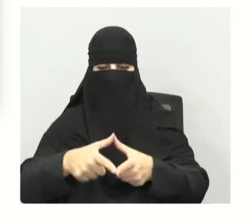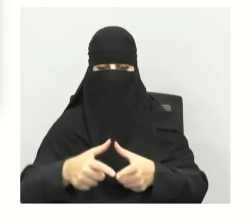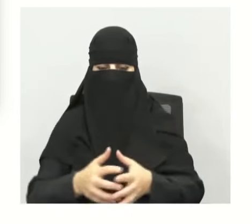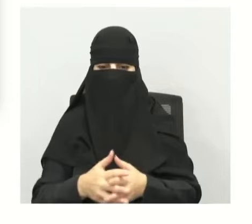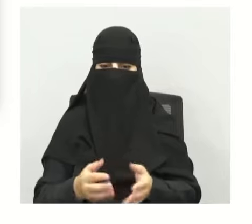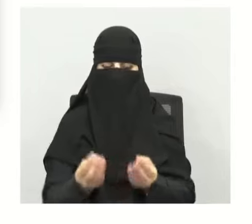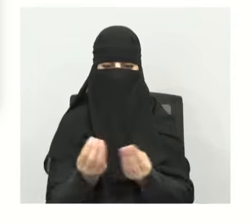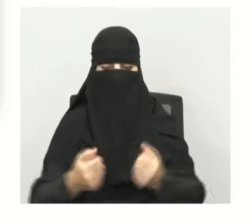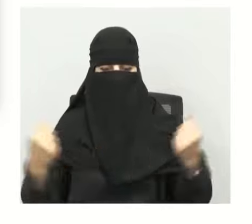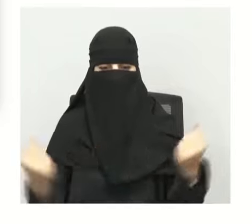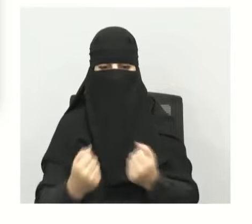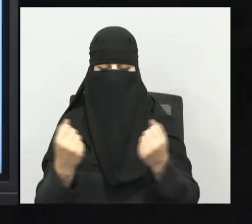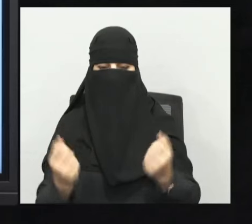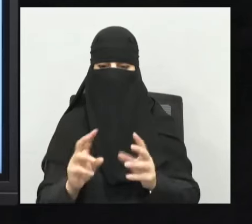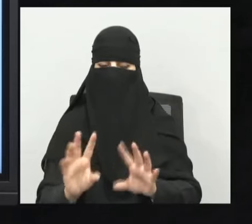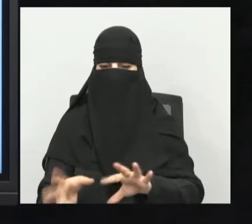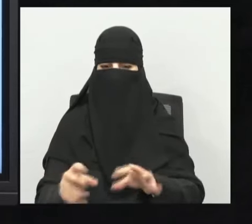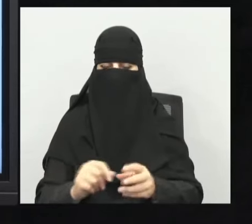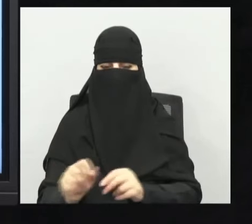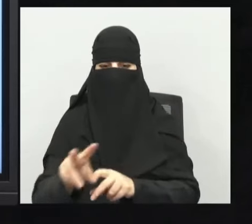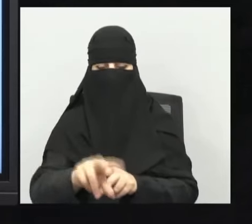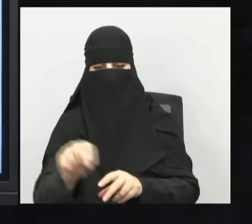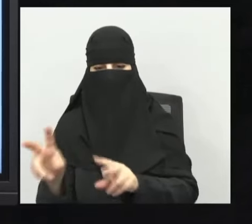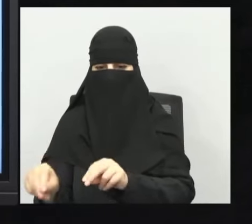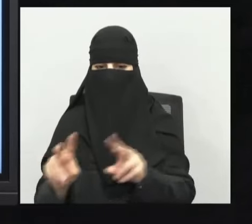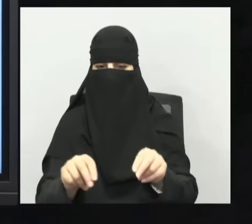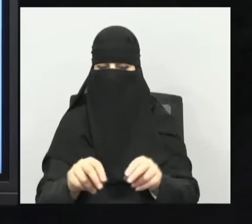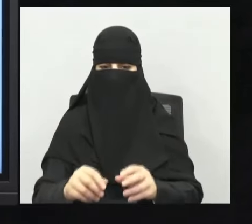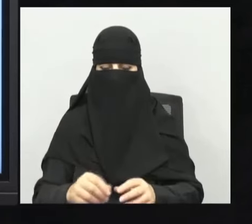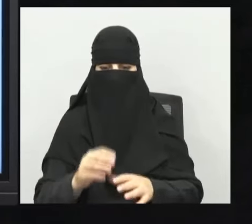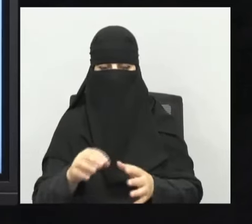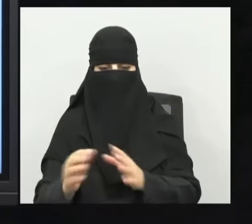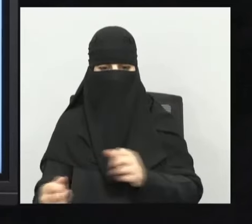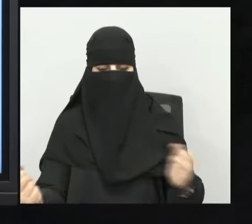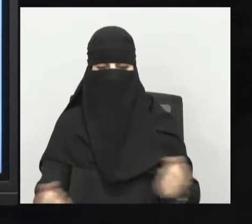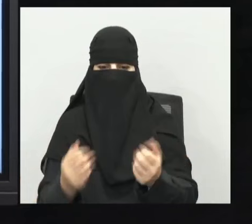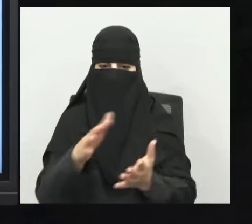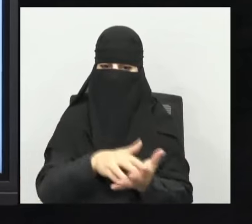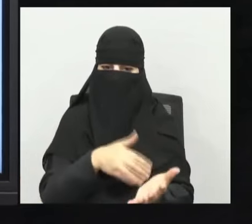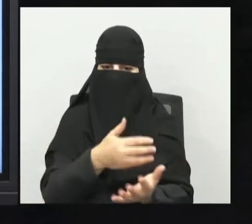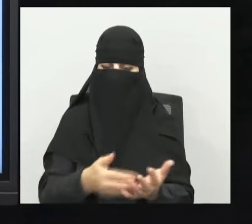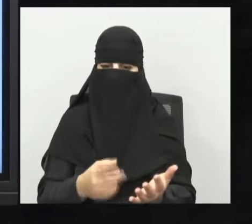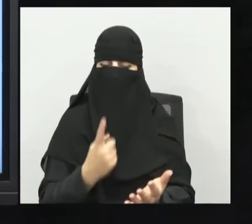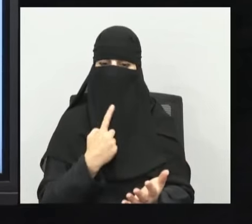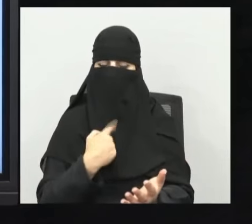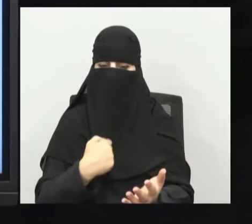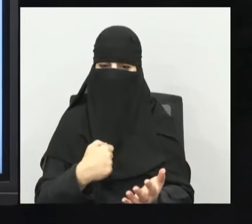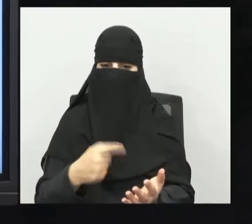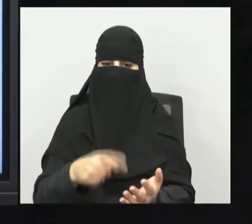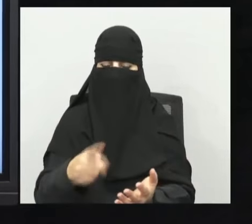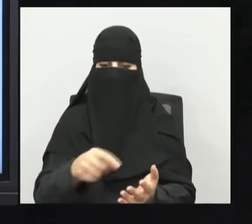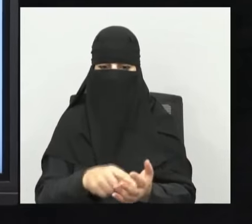التدريبات بعض التدريبات نفس ما اخذناها هي تدريبات الجداول ارغب انكم تحلونها وكذلك التدريبات